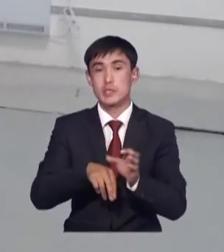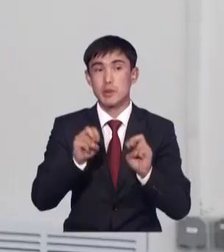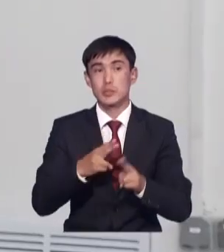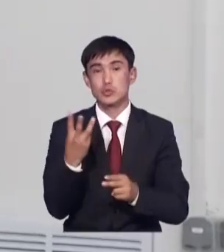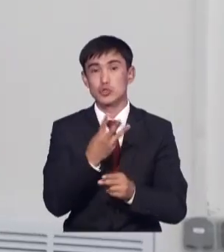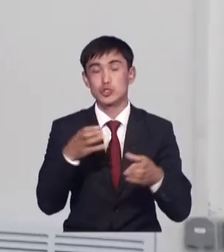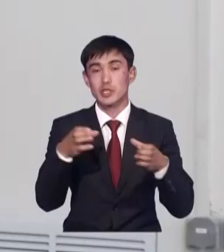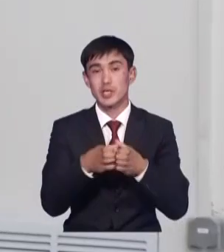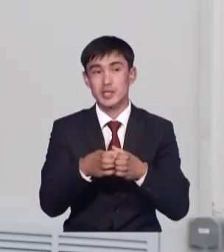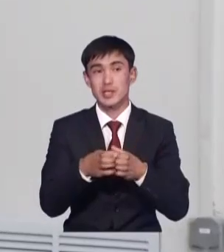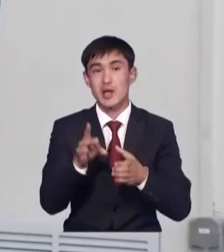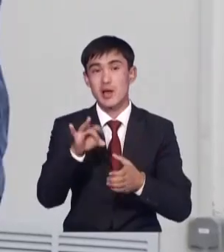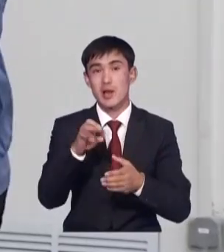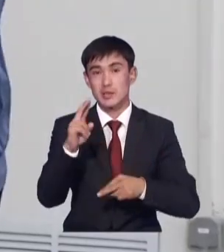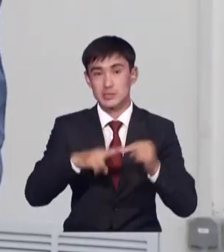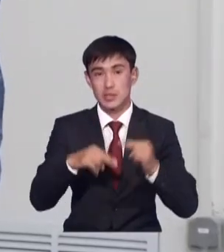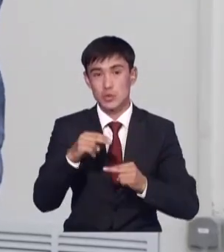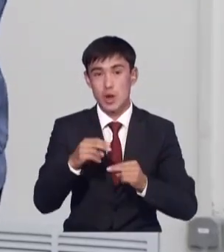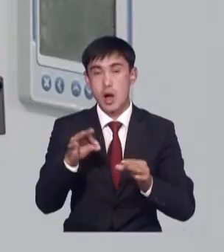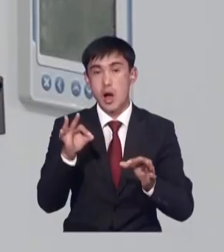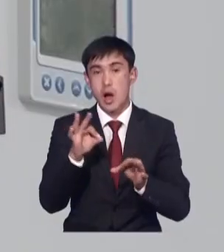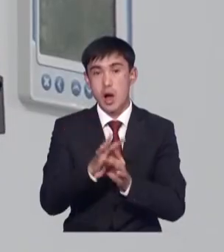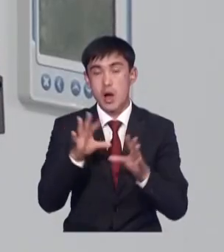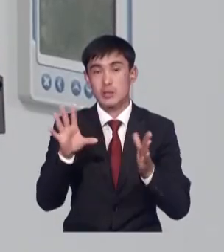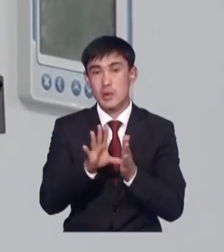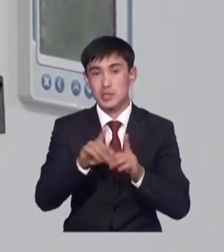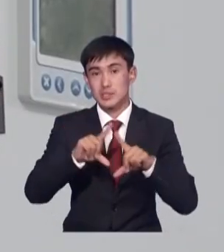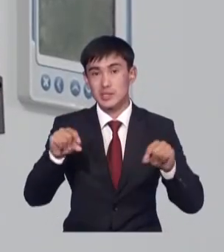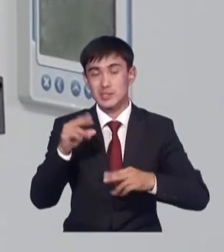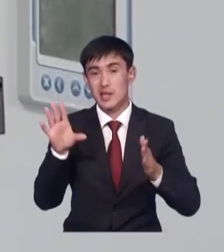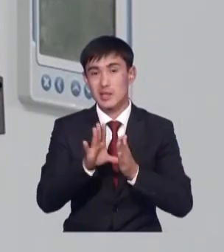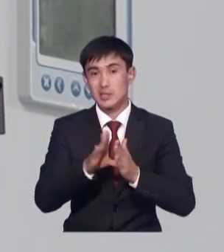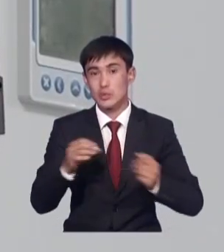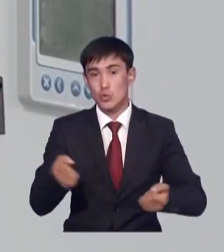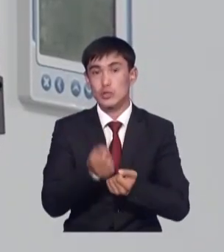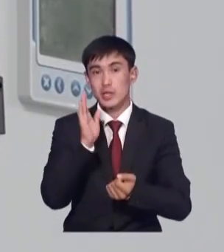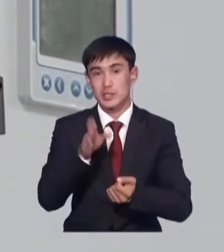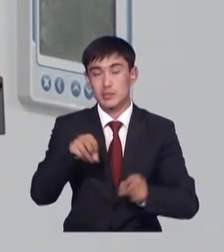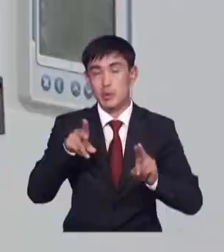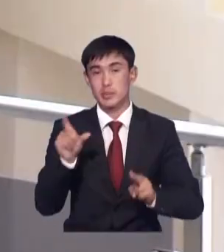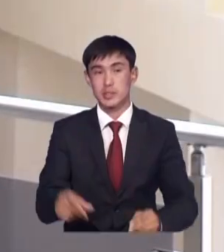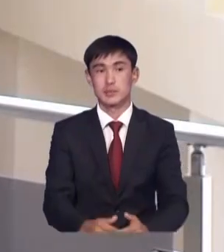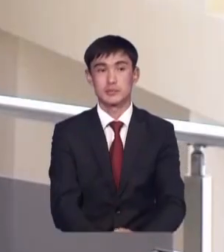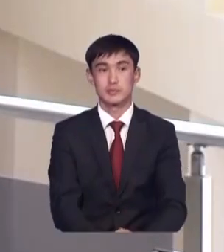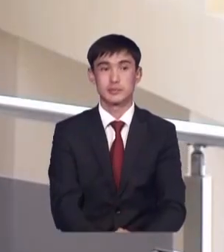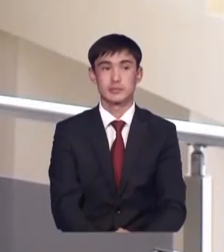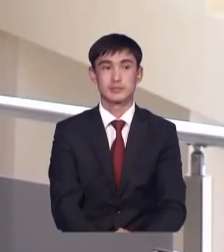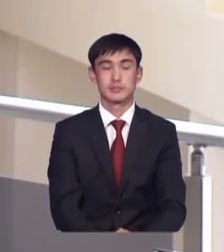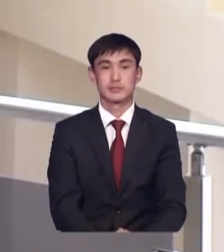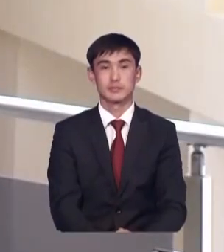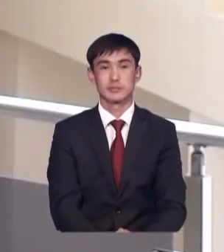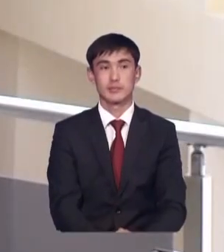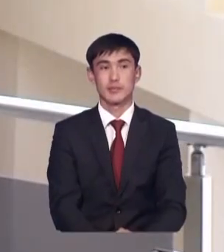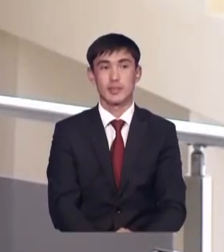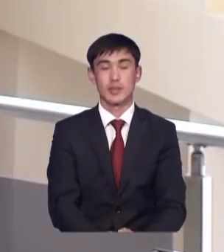3-ші деңгейдегі реакторларды салу. Яғни атом электр станциясы энергетика дағдарысынан құтқарады, дейді мамандар. Негізінде оңтүстік